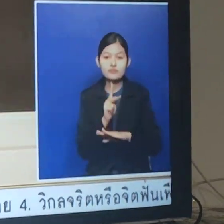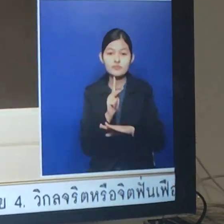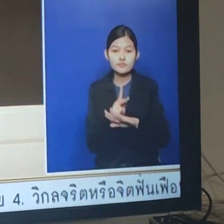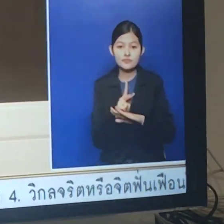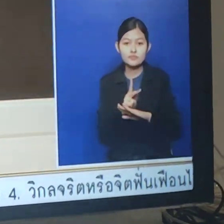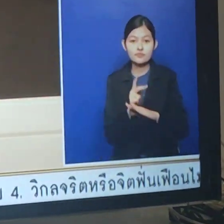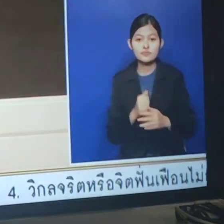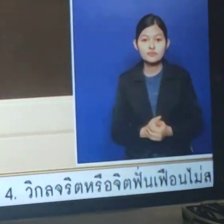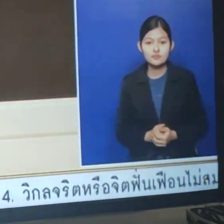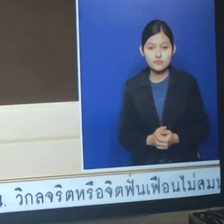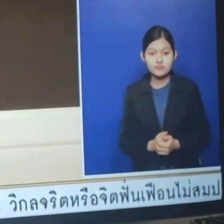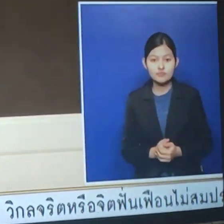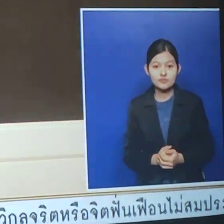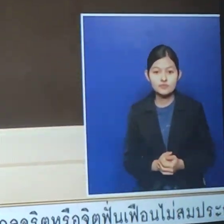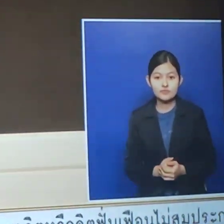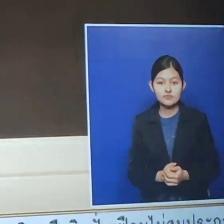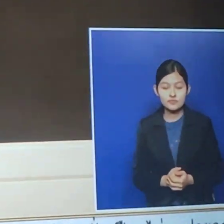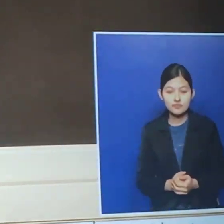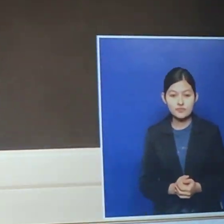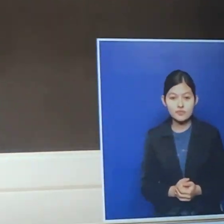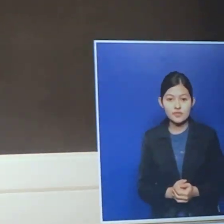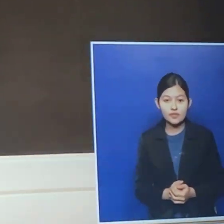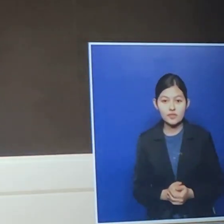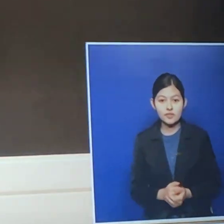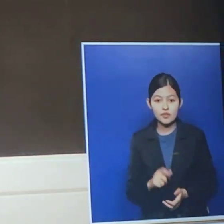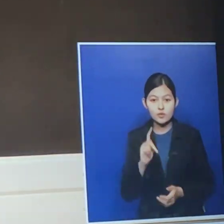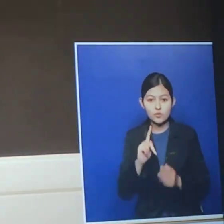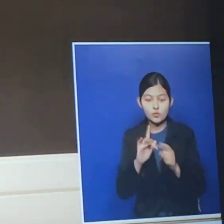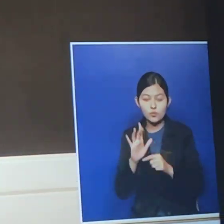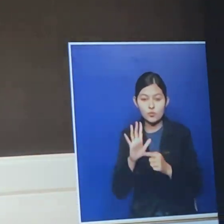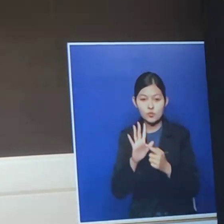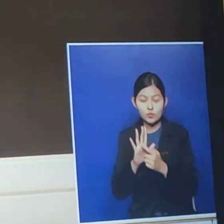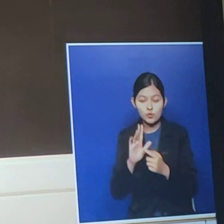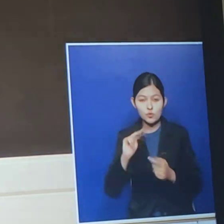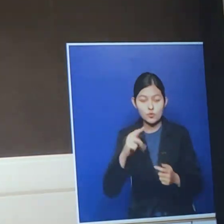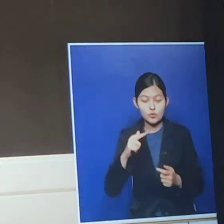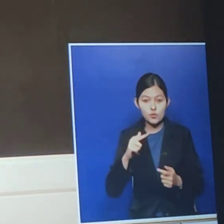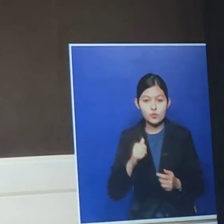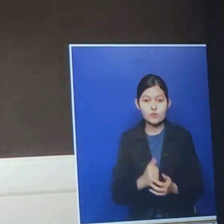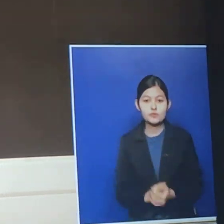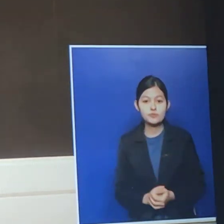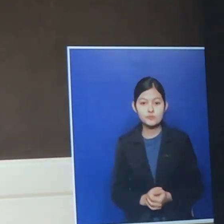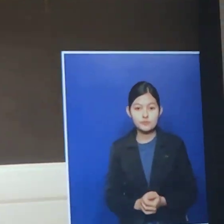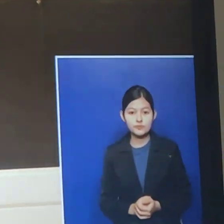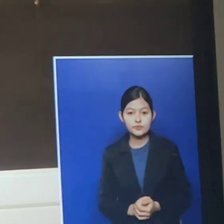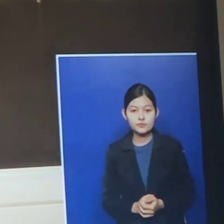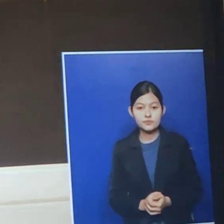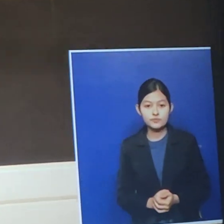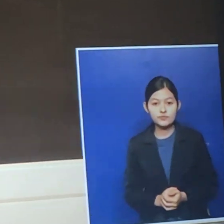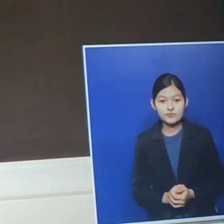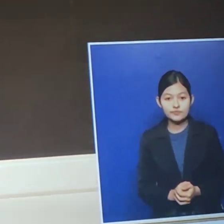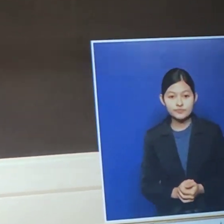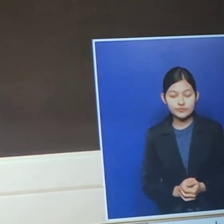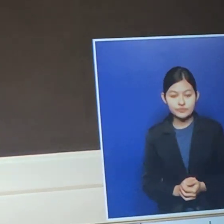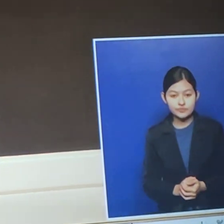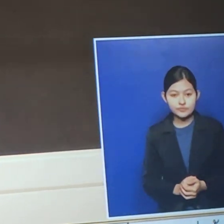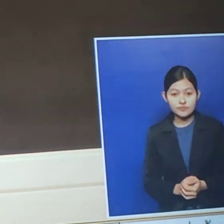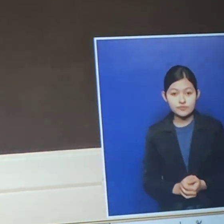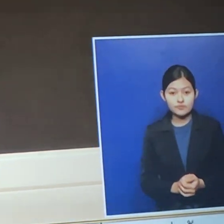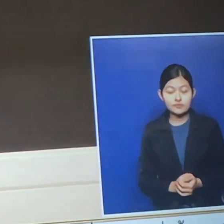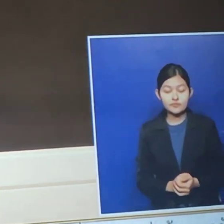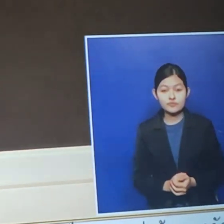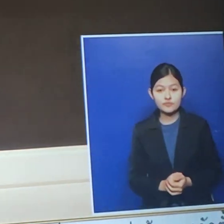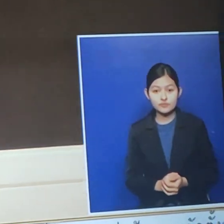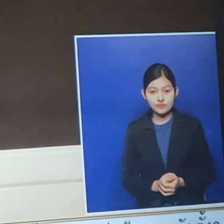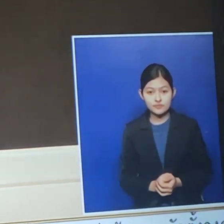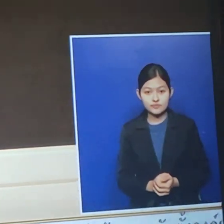ฟ้าที่ร่ำเป็นสูงผมคุ้งชื่ออะไรเขียนห้าพลังบรรยารัฐสูตรประการครับเนื่องด้วยผม